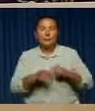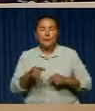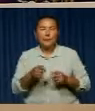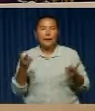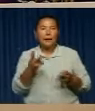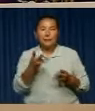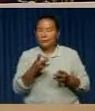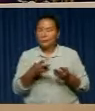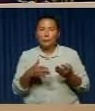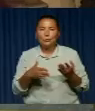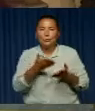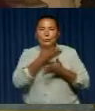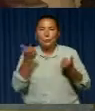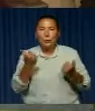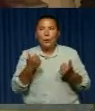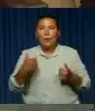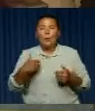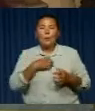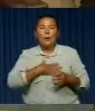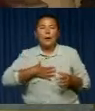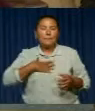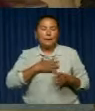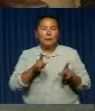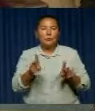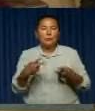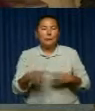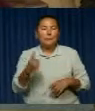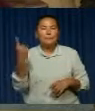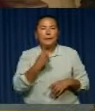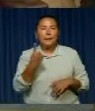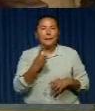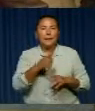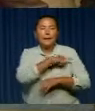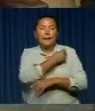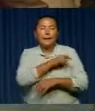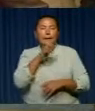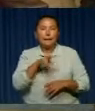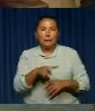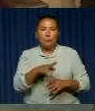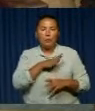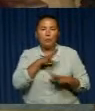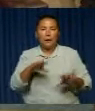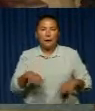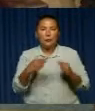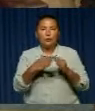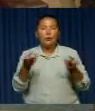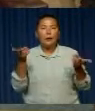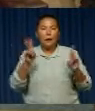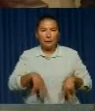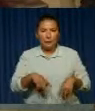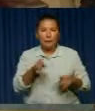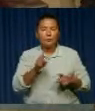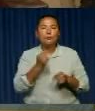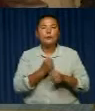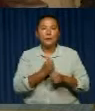қажеті жоқ. Уайымға түсудің тіпті қажеті жоқ. Біріншіден, клиникалық белгісі болмаған науқас үйде қалады. Не жасау керек